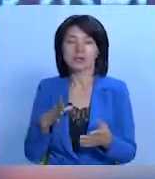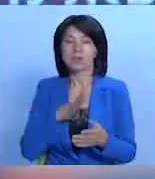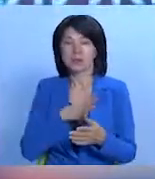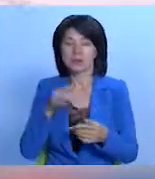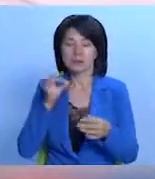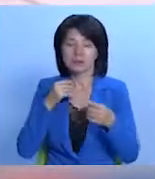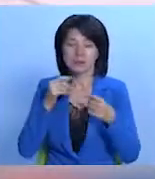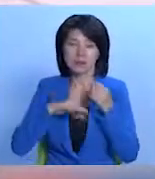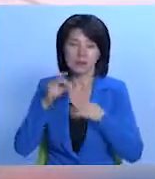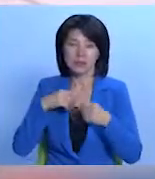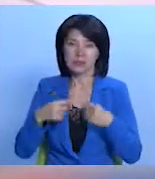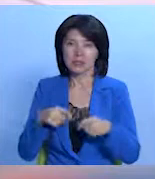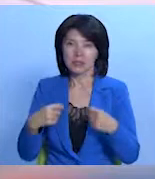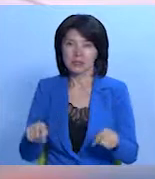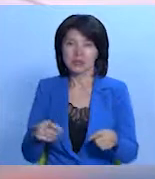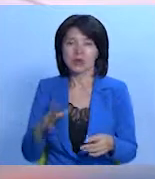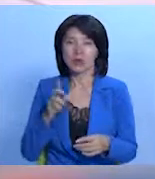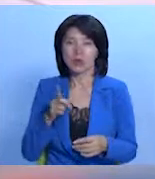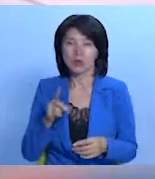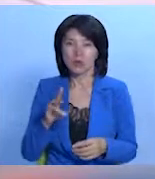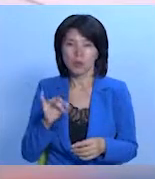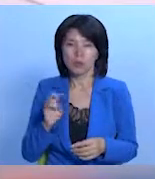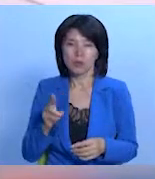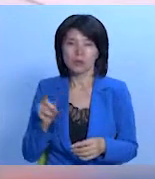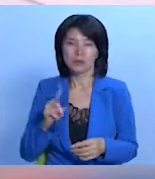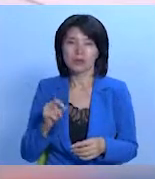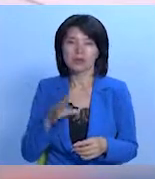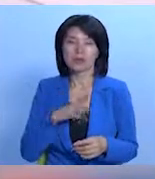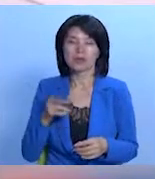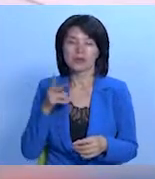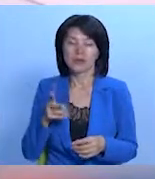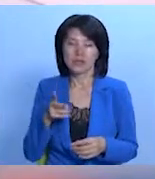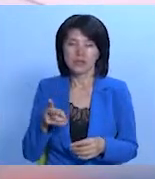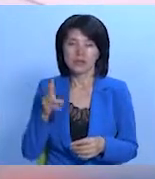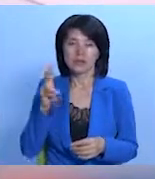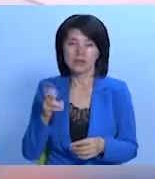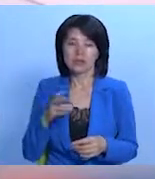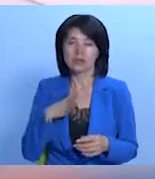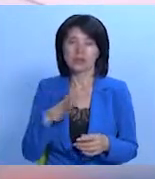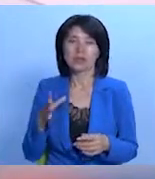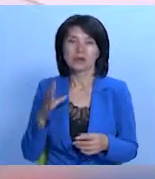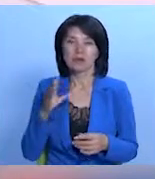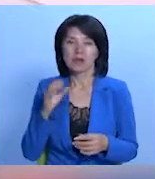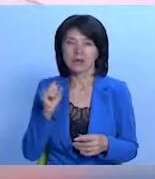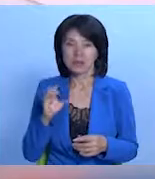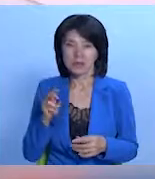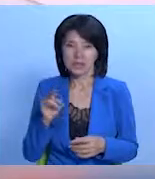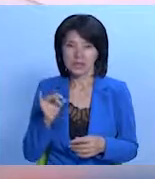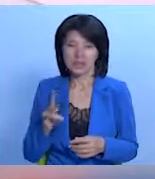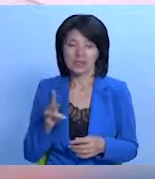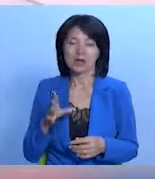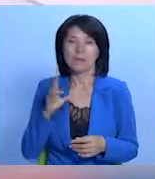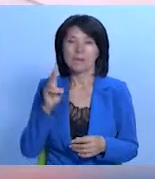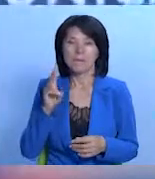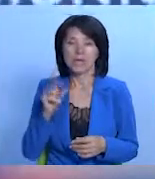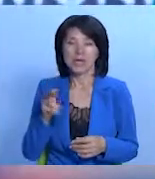қаптамасы, 2600 қаптамадан глюкоза мен ферейнол, 2200 қаптама ацетил салицил қышқыл, 654 қаптама